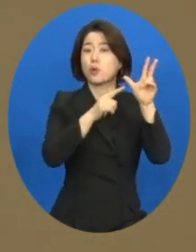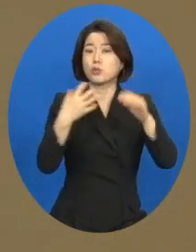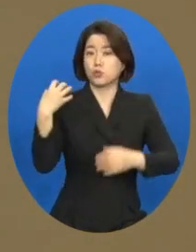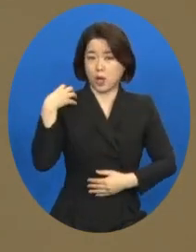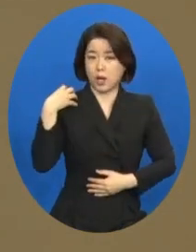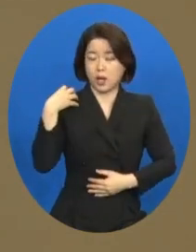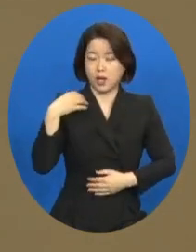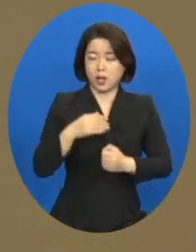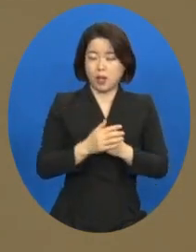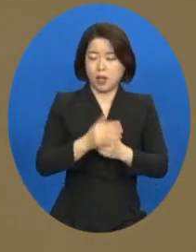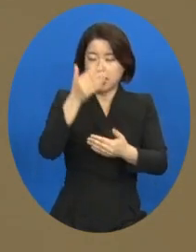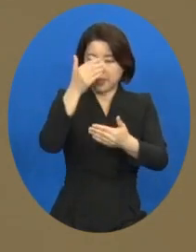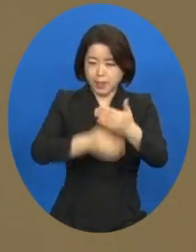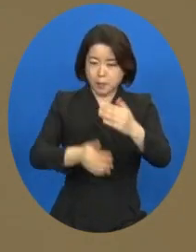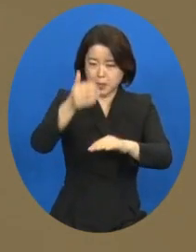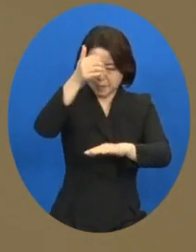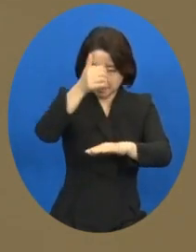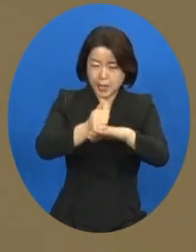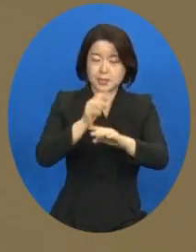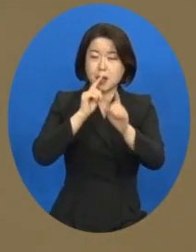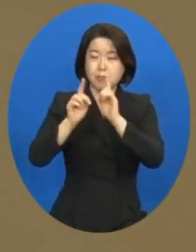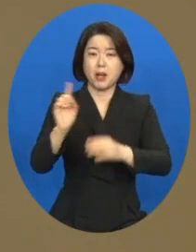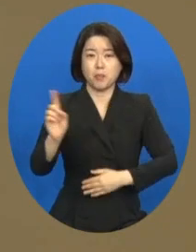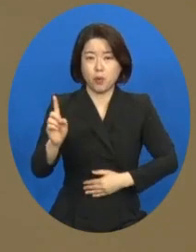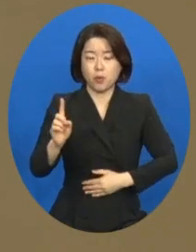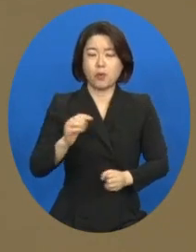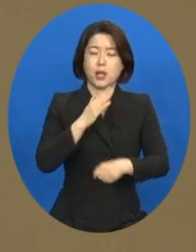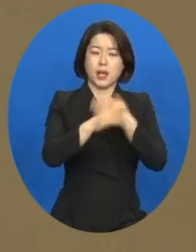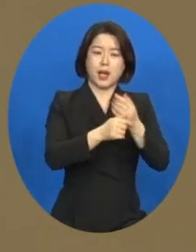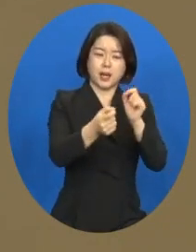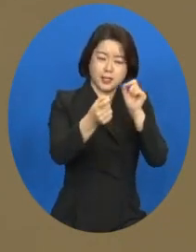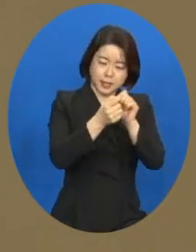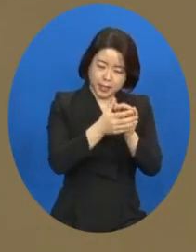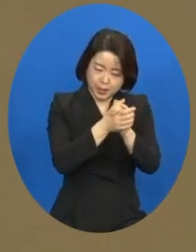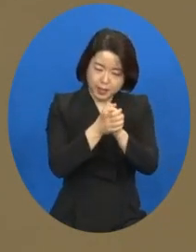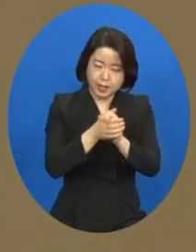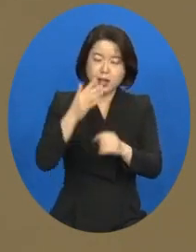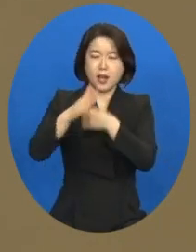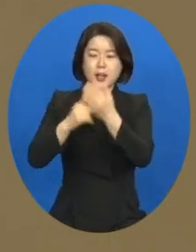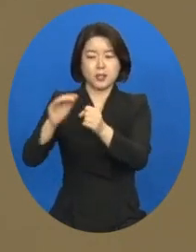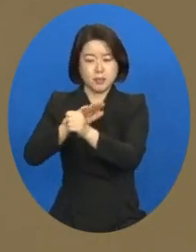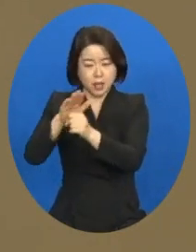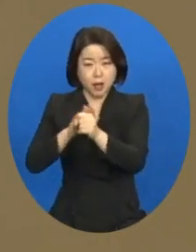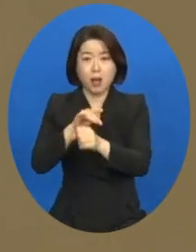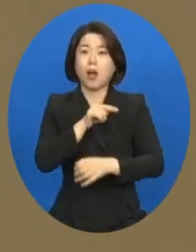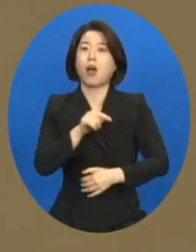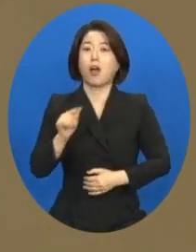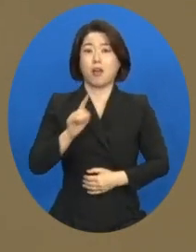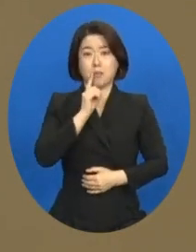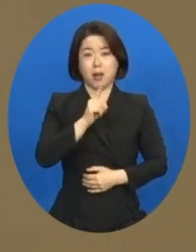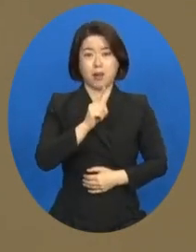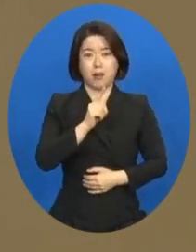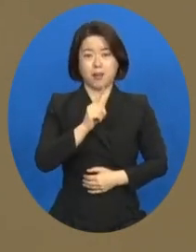남긴 유언이 하나님을 가까이 하십시오, 하나님을 사랑하십시오 라는